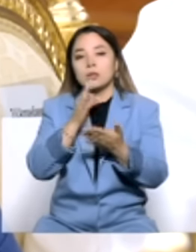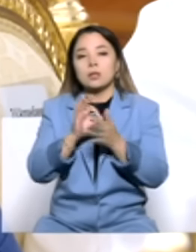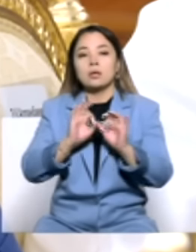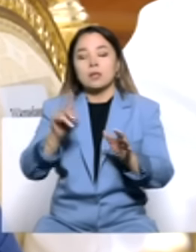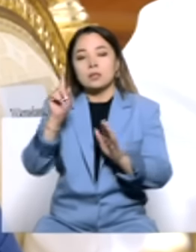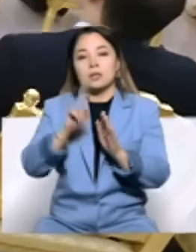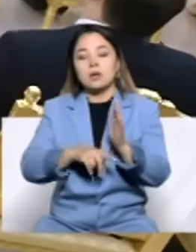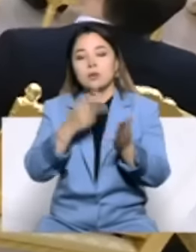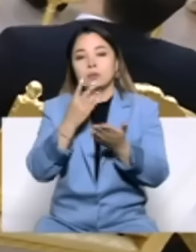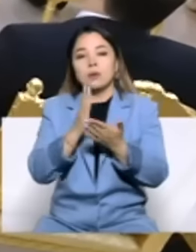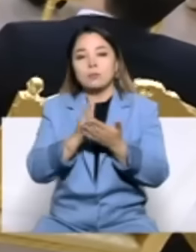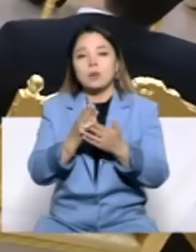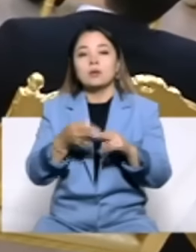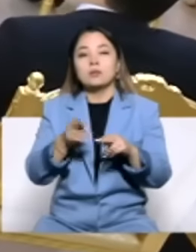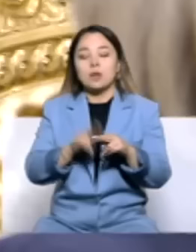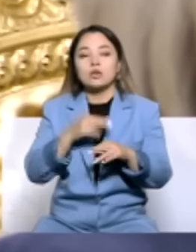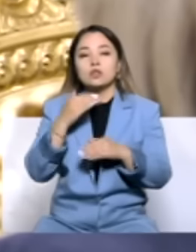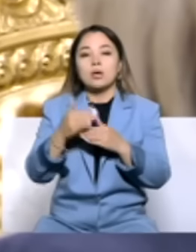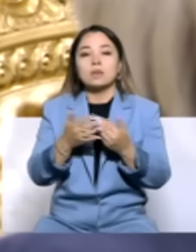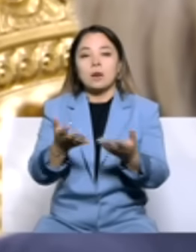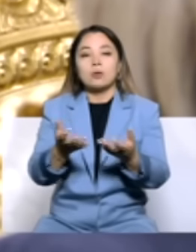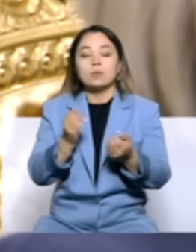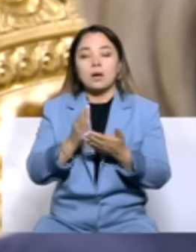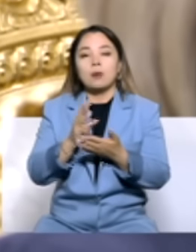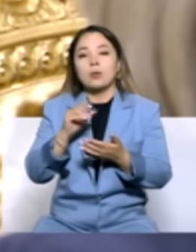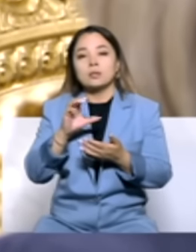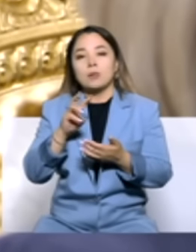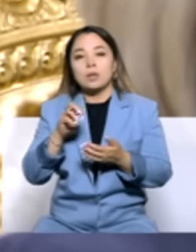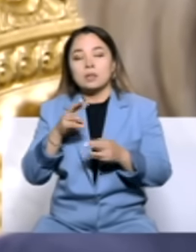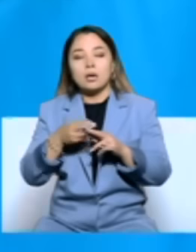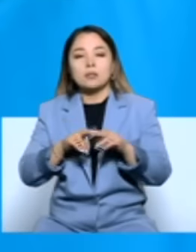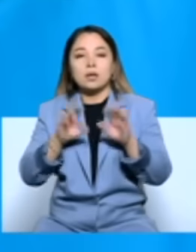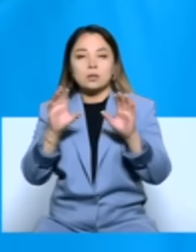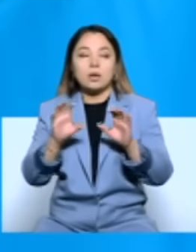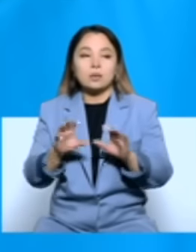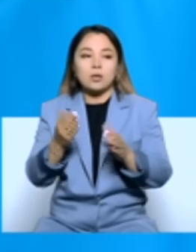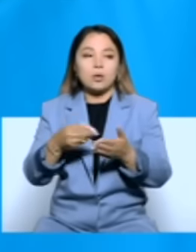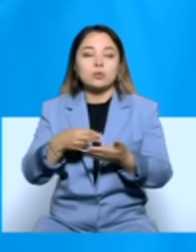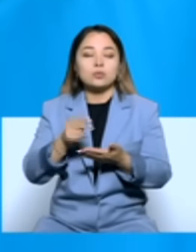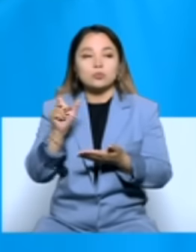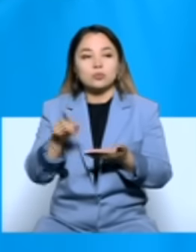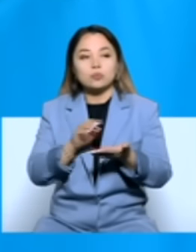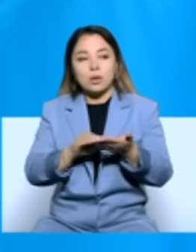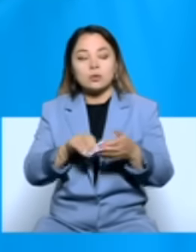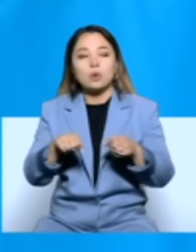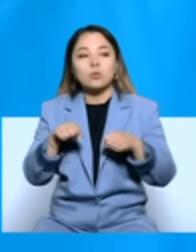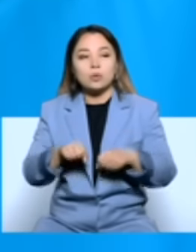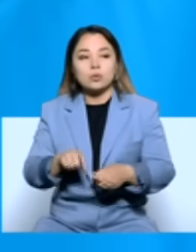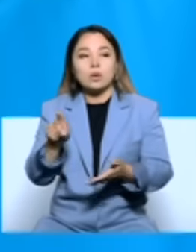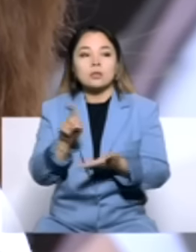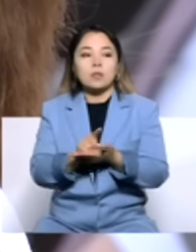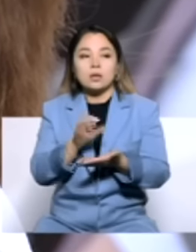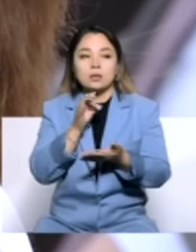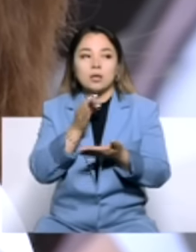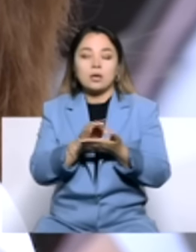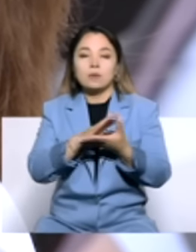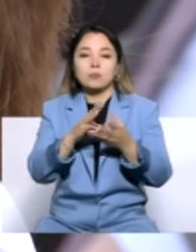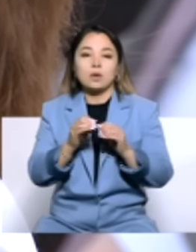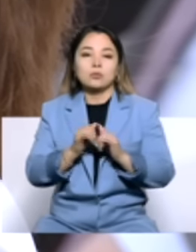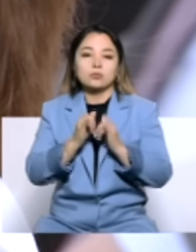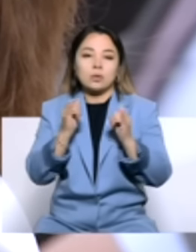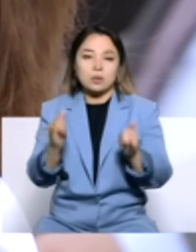ықпалдасатынына сенім білдірді. Ал жақында қабылданған масс-медиа туралы заңда журналистердің мүддесі мен құқықтарын қорғау тетіктері